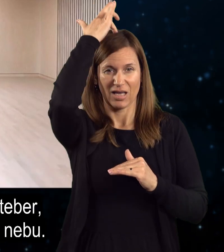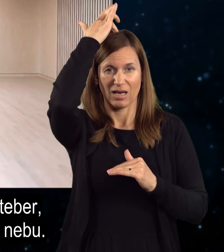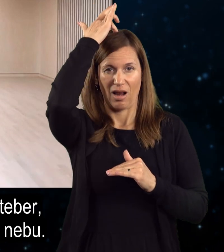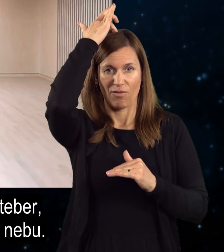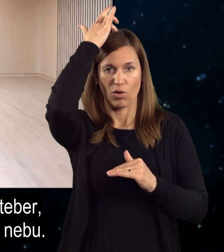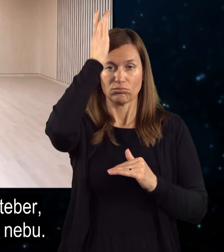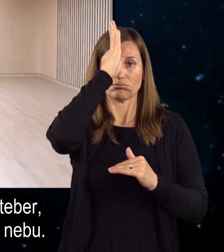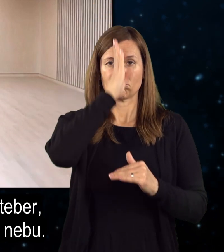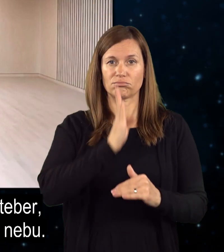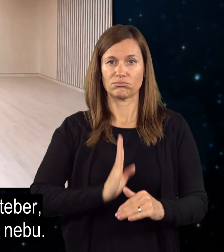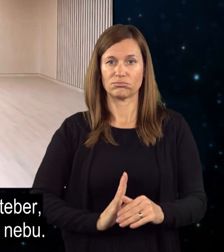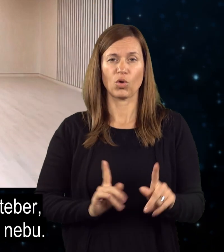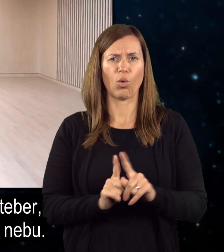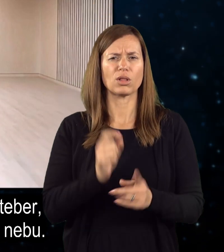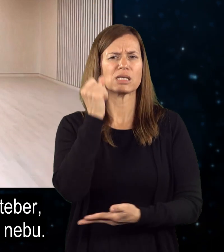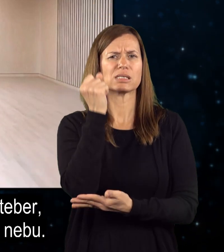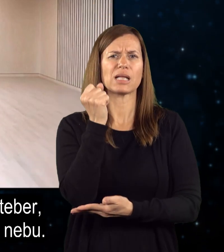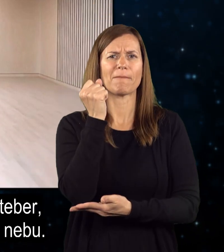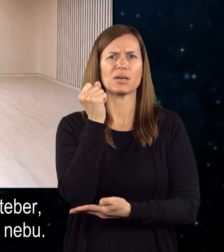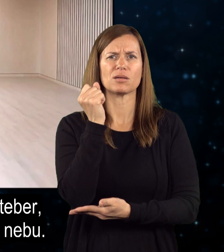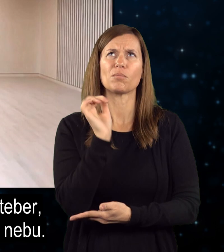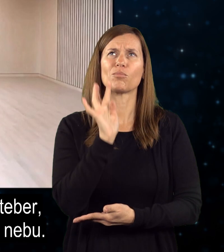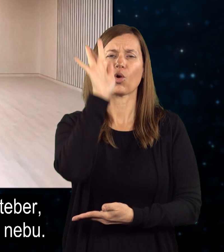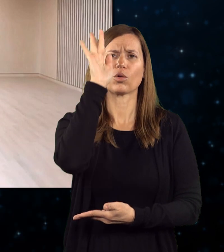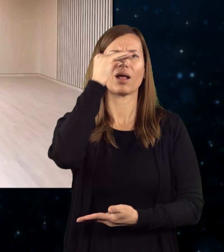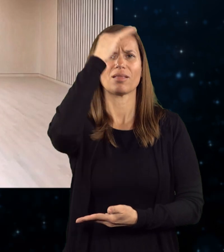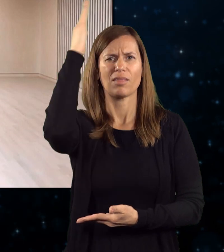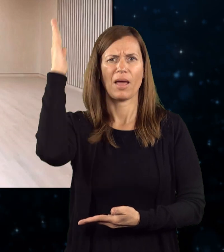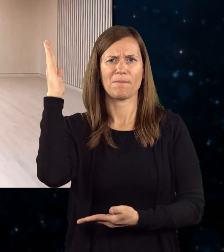kot steber, ki se vzpenja proti nebu.